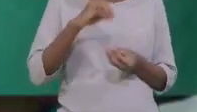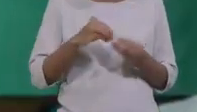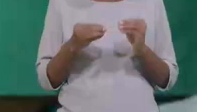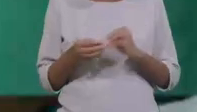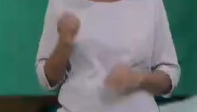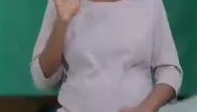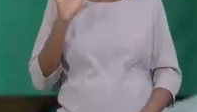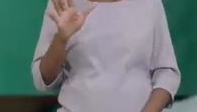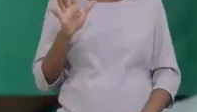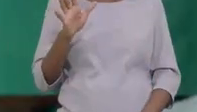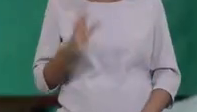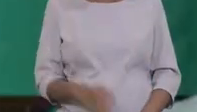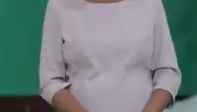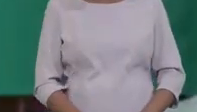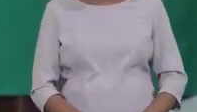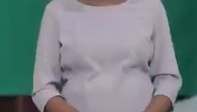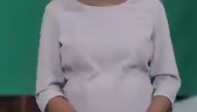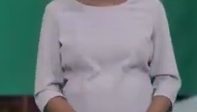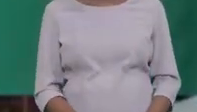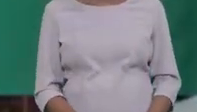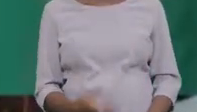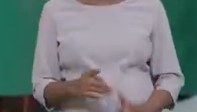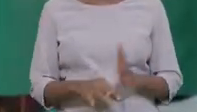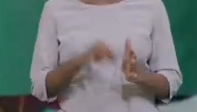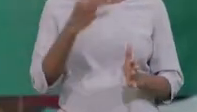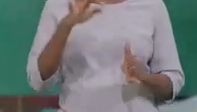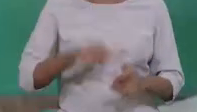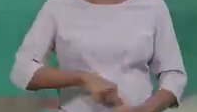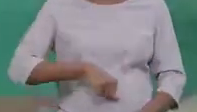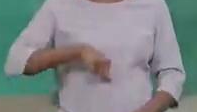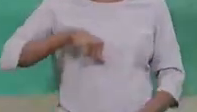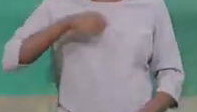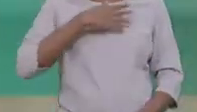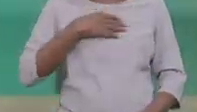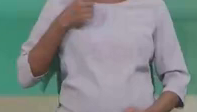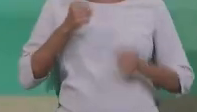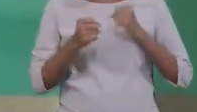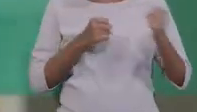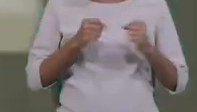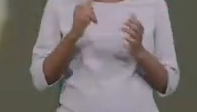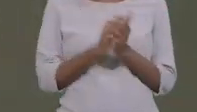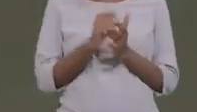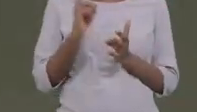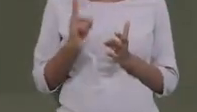Jésus. Cinquièmement, l'esprit d'orgueil et de